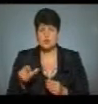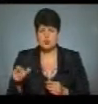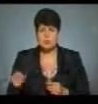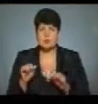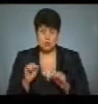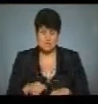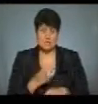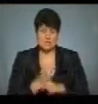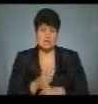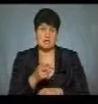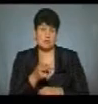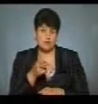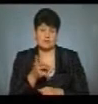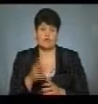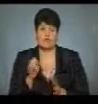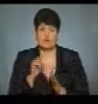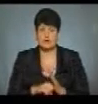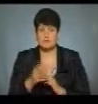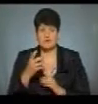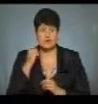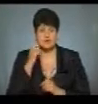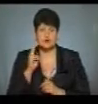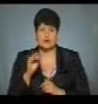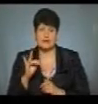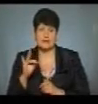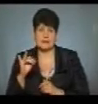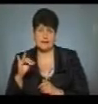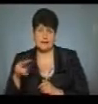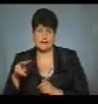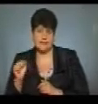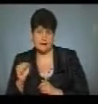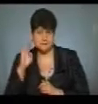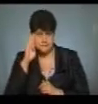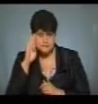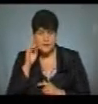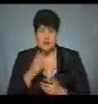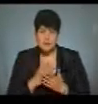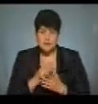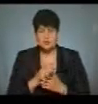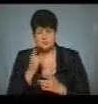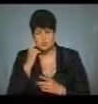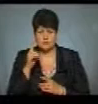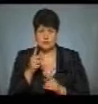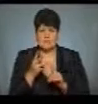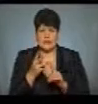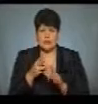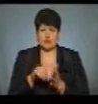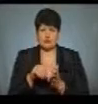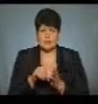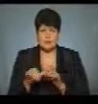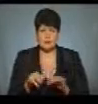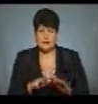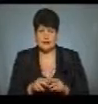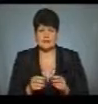могли зробити постріл, яким убито 5-річного Кирила. Про це говорили і прокурори на засіданні, мовляв, мають підозри щодо 3-го учасника подій, втім,